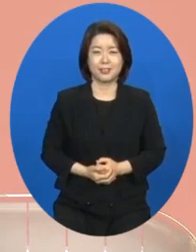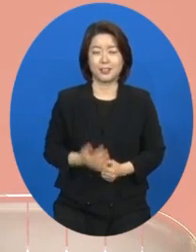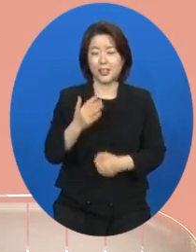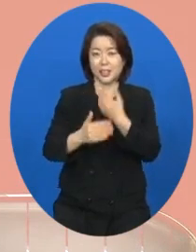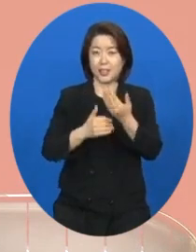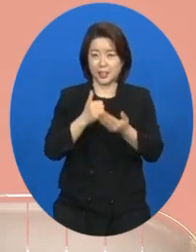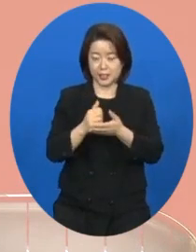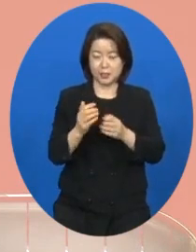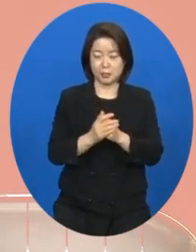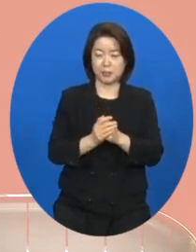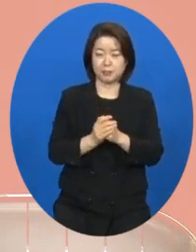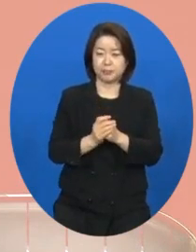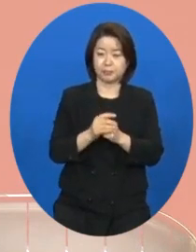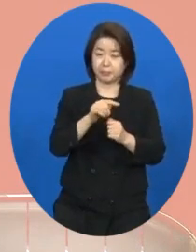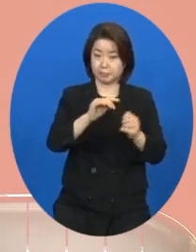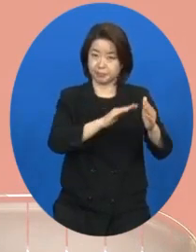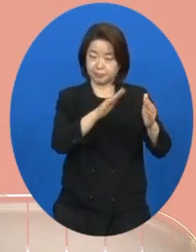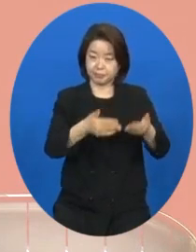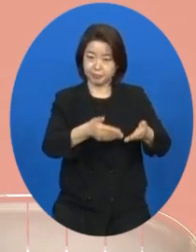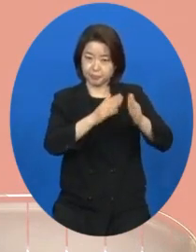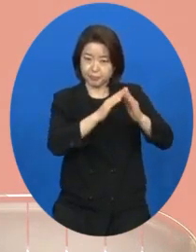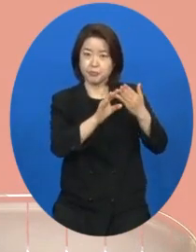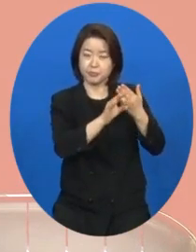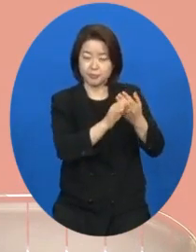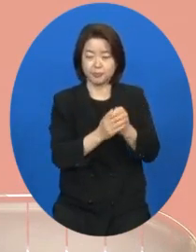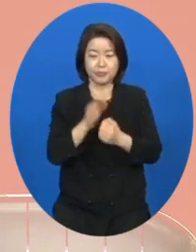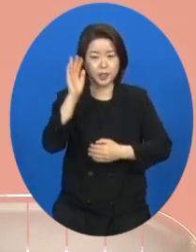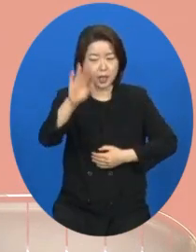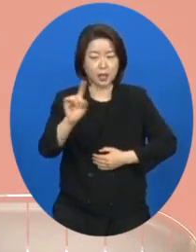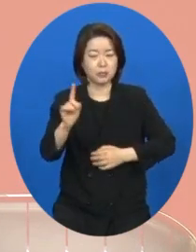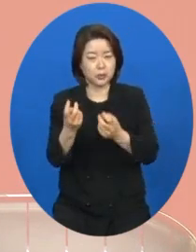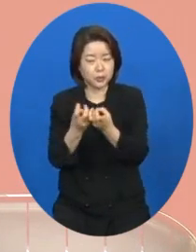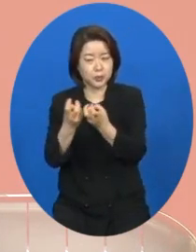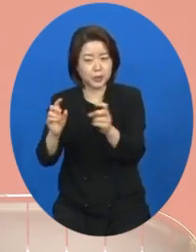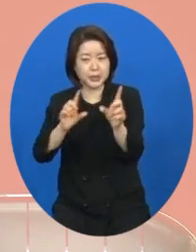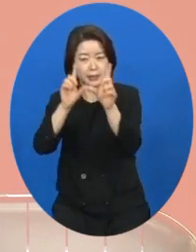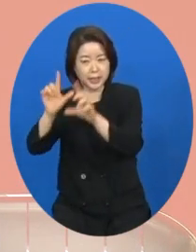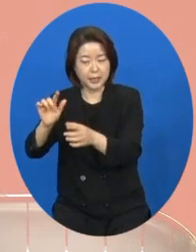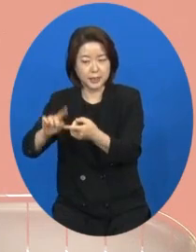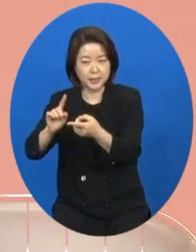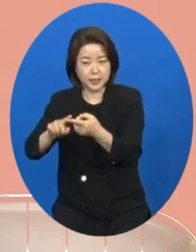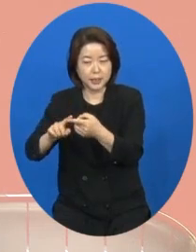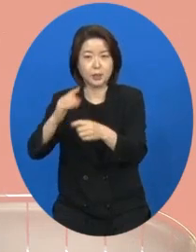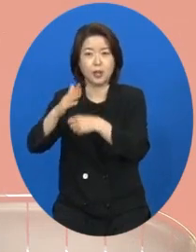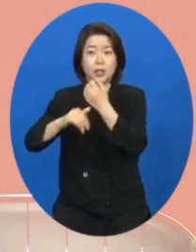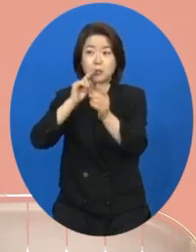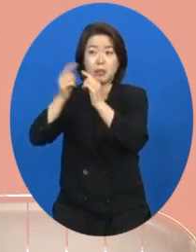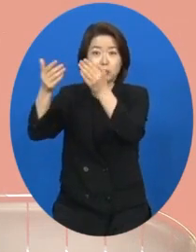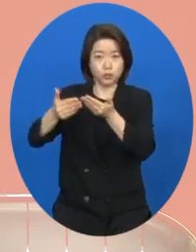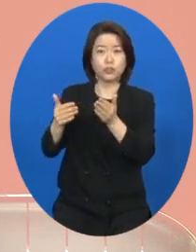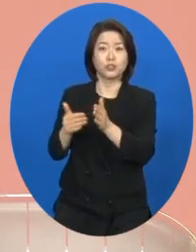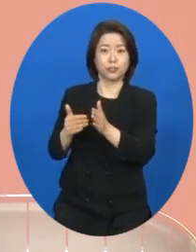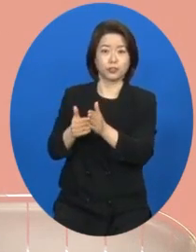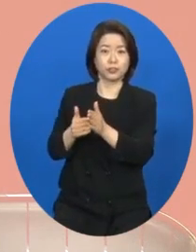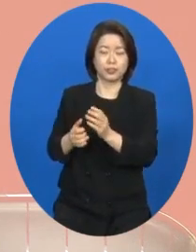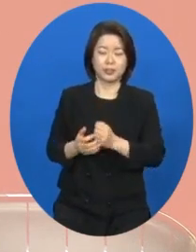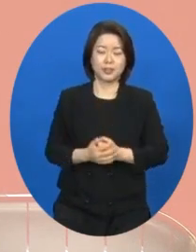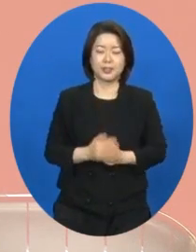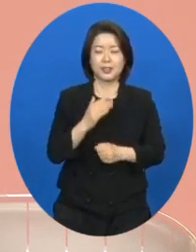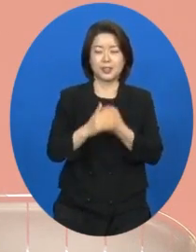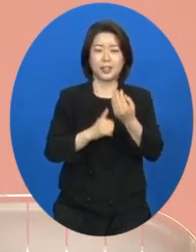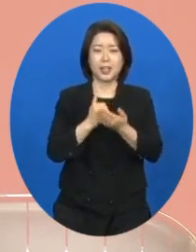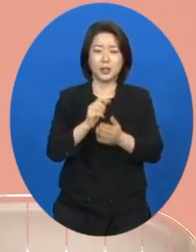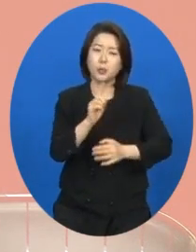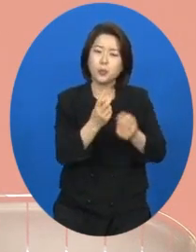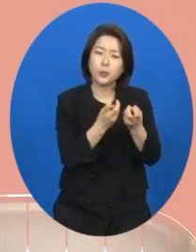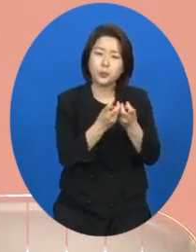하나님이 가정을 세우셨으면 어떻게 사는 것에 대해서도 하나님이 말씀하셨습니다. 근데 하나님이 어떻게 살라고 하는